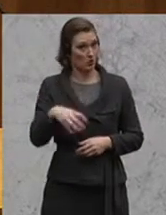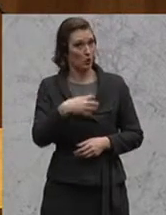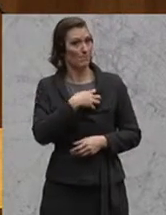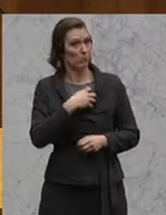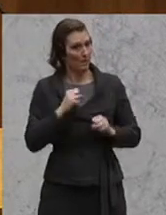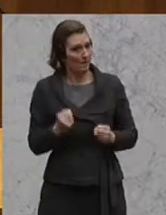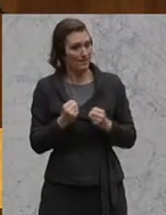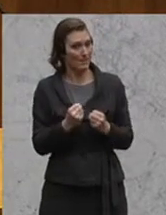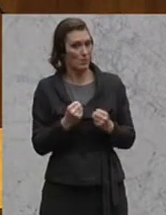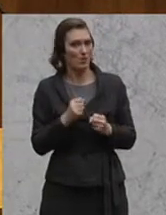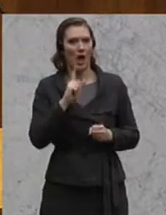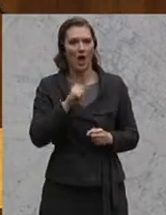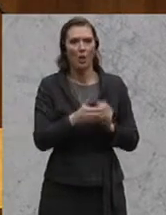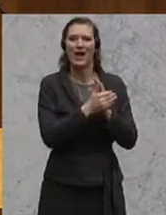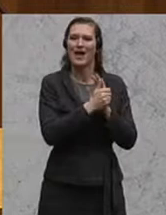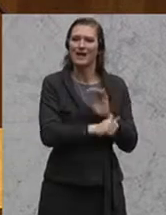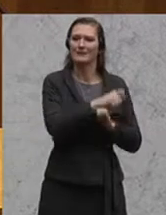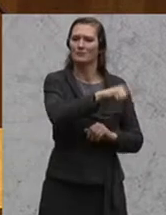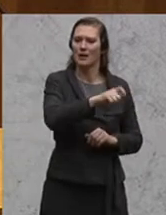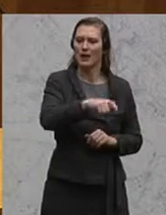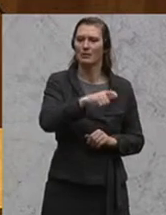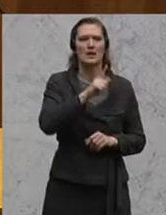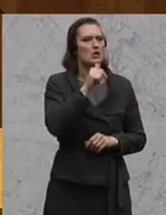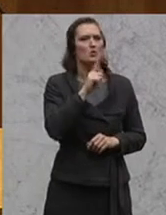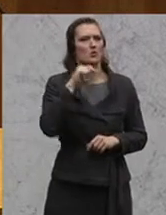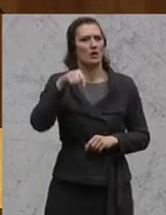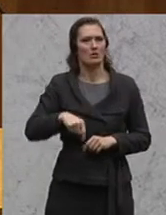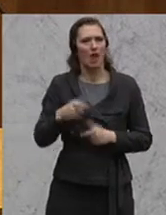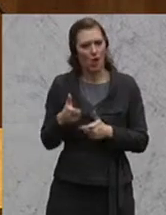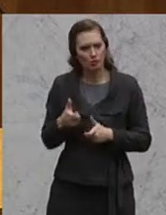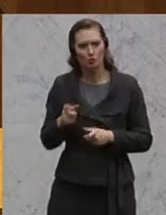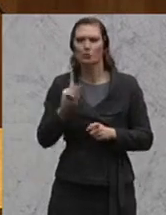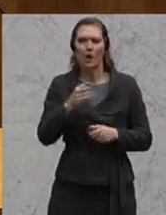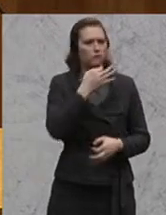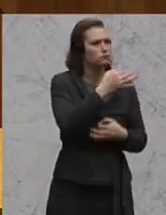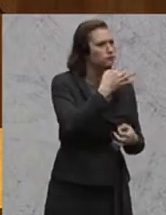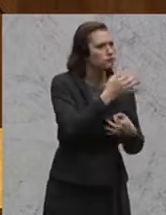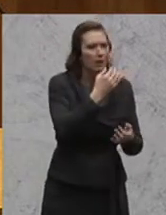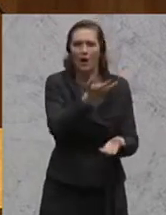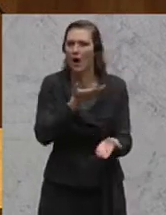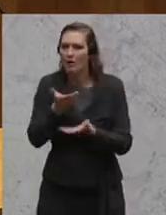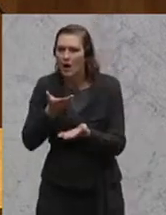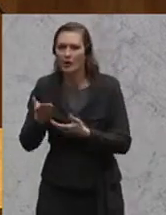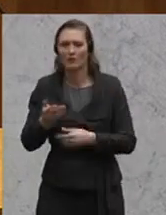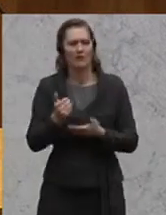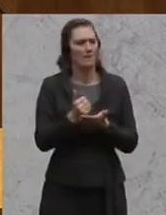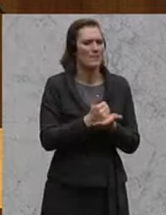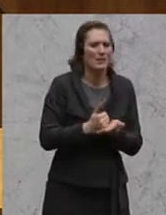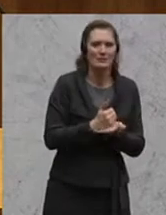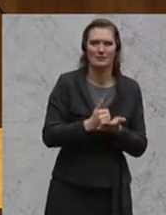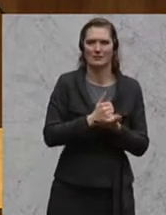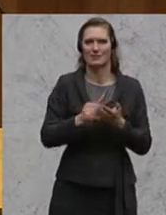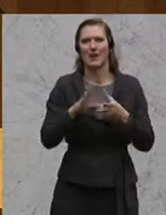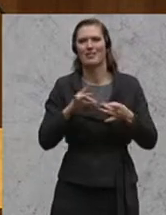Zusätzlich haben wir zahlreiche Expertinnen und Experten nicht nur im Gesundheitsausschuss, sondern auch im Rahmen unseres Clubs eingeladen. Mediziner,